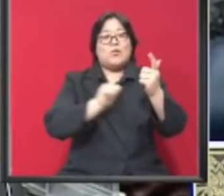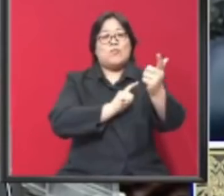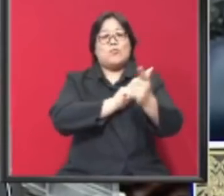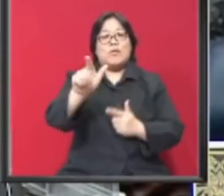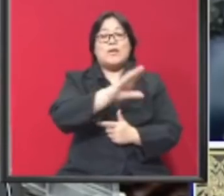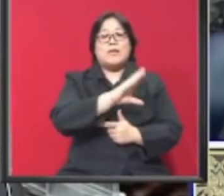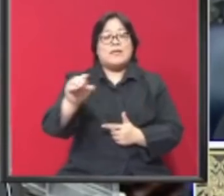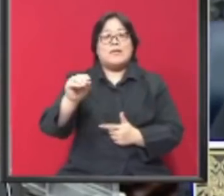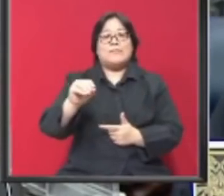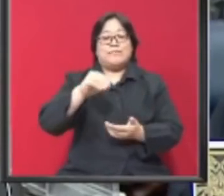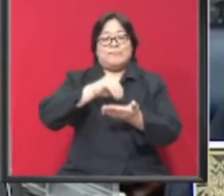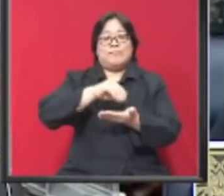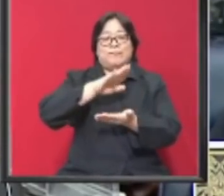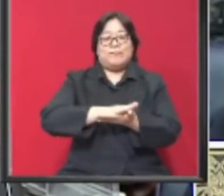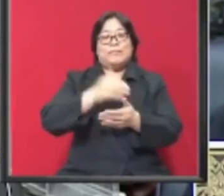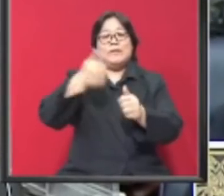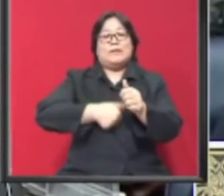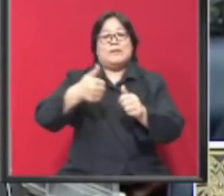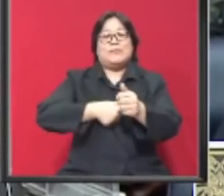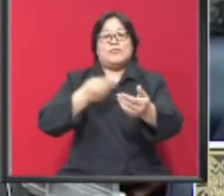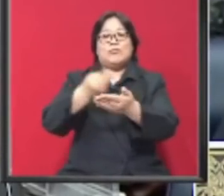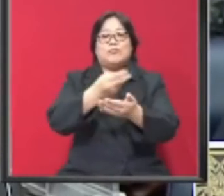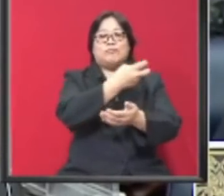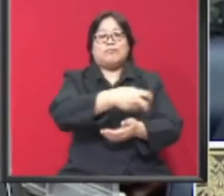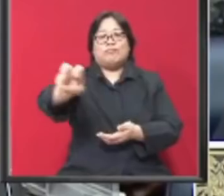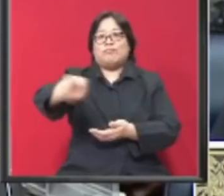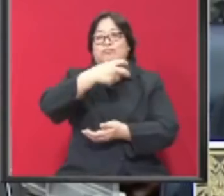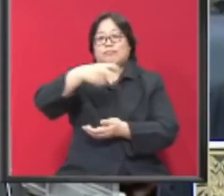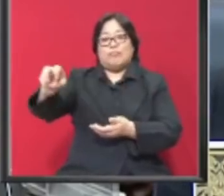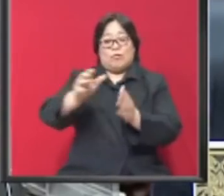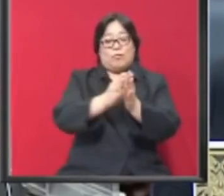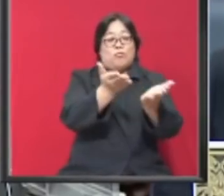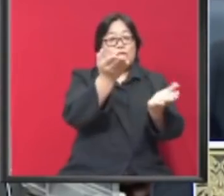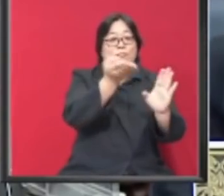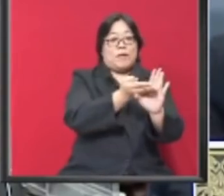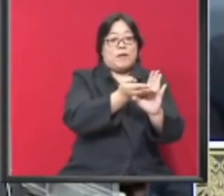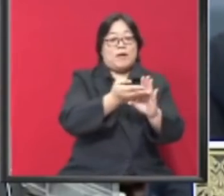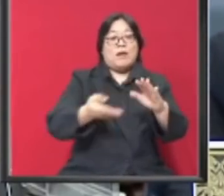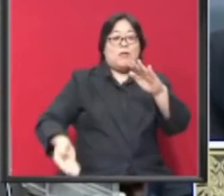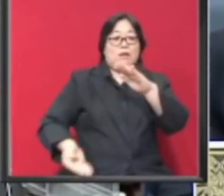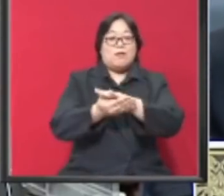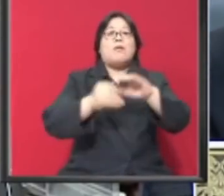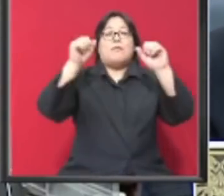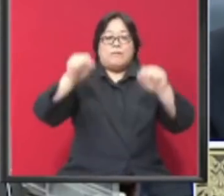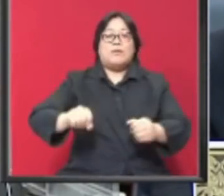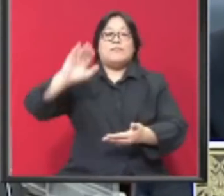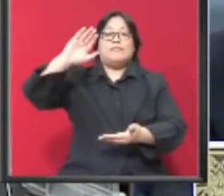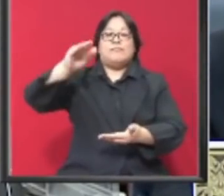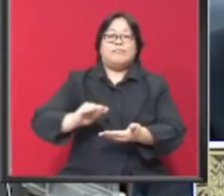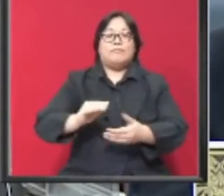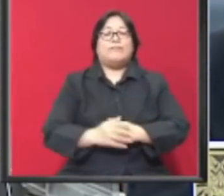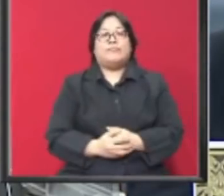serta mencatat segala transaksi dalam buku bank ras Wah boleh dikurangkan